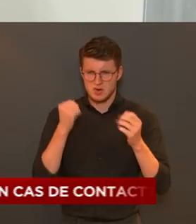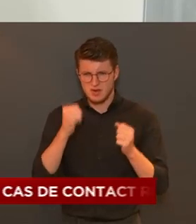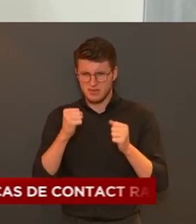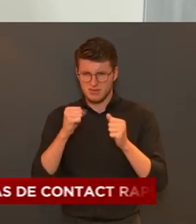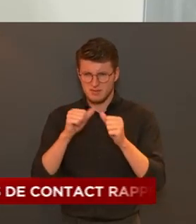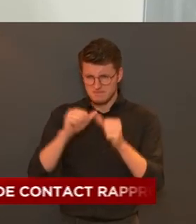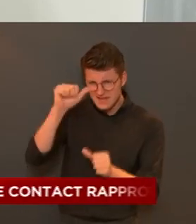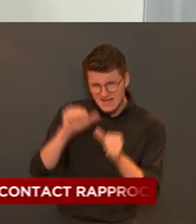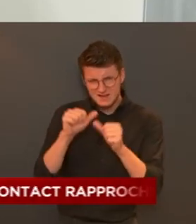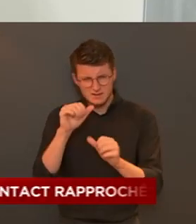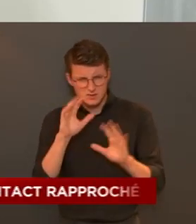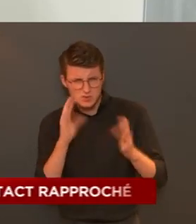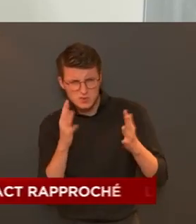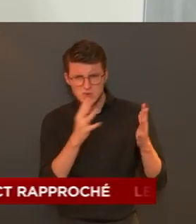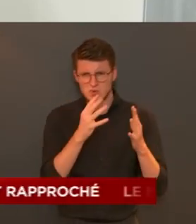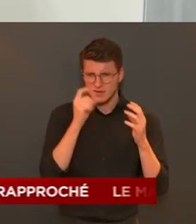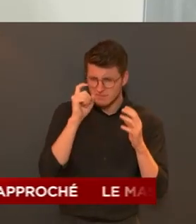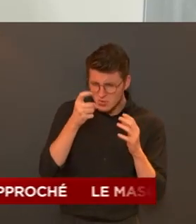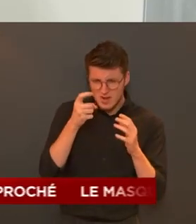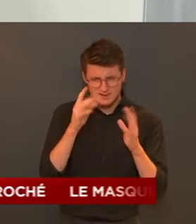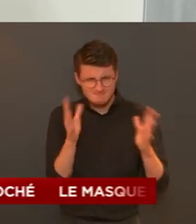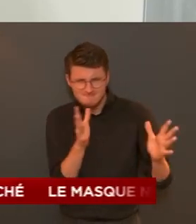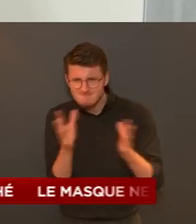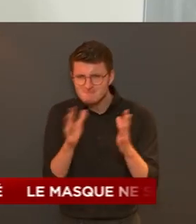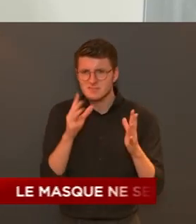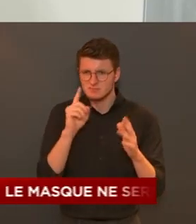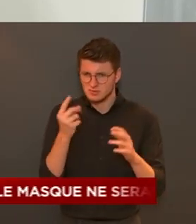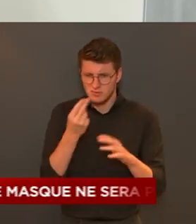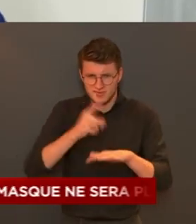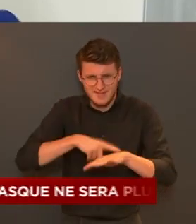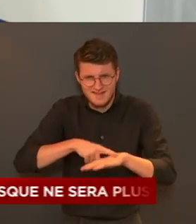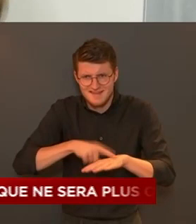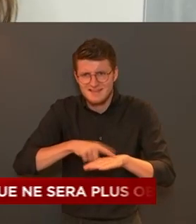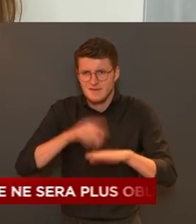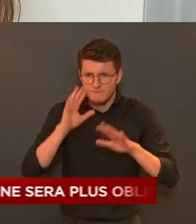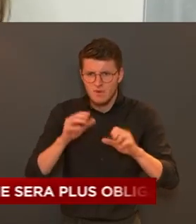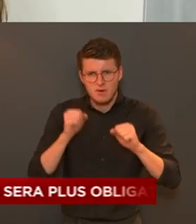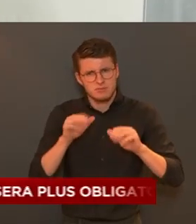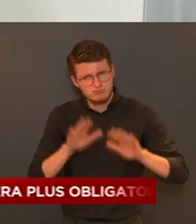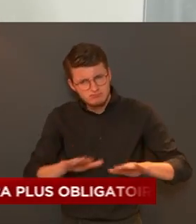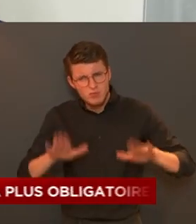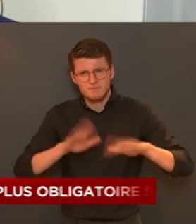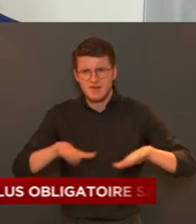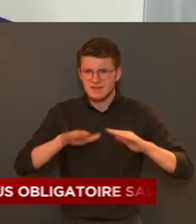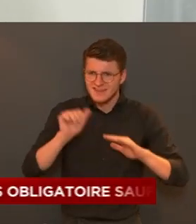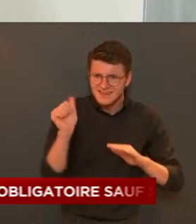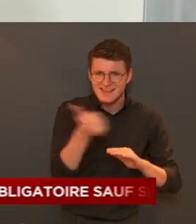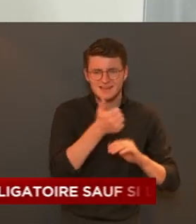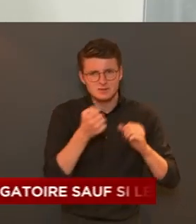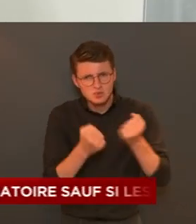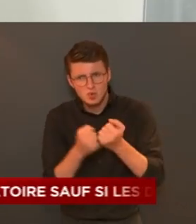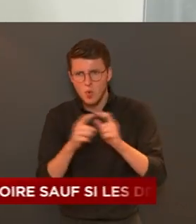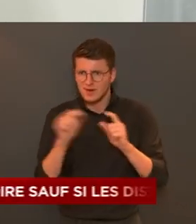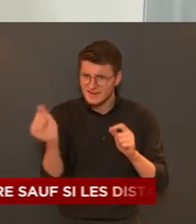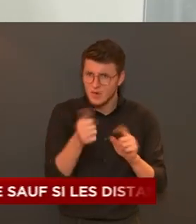en cours à propos de ce baromètre et on va prendre le temps pour être sûr que ce baromètre